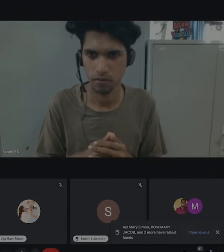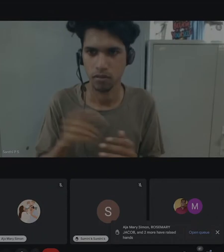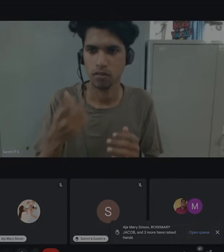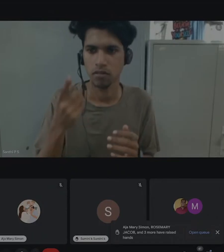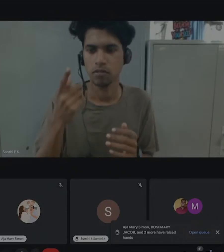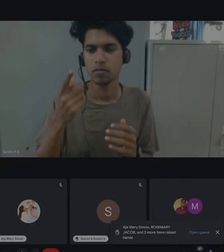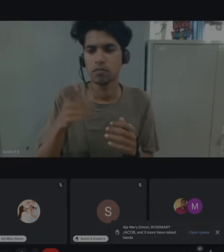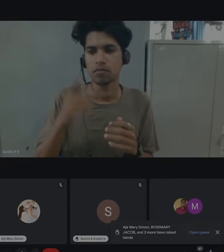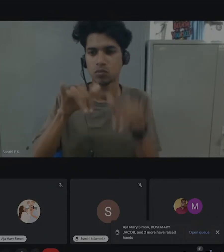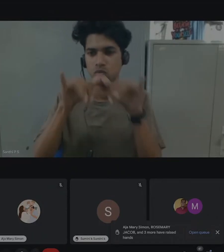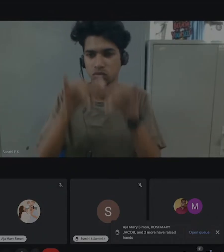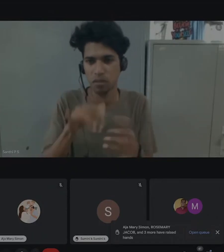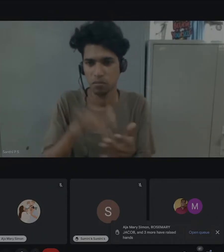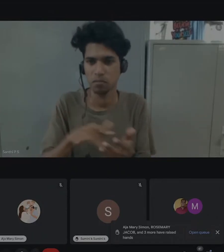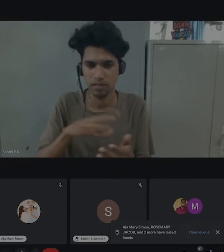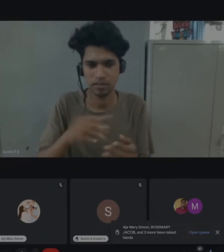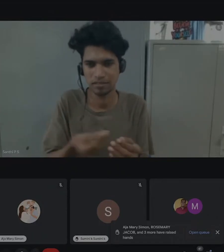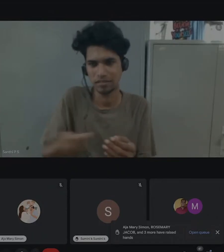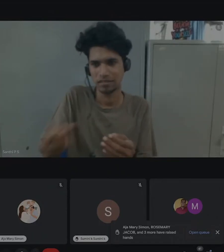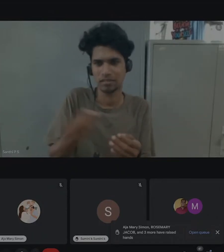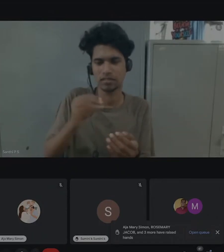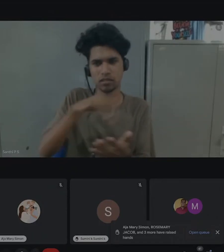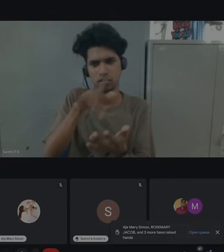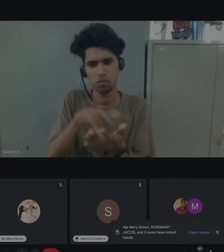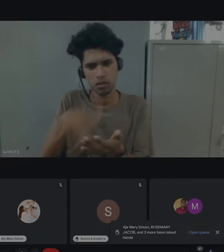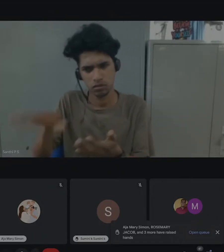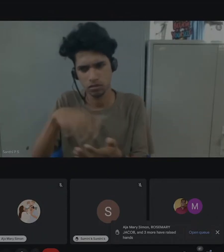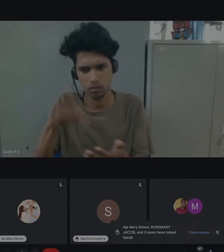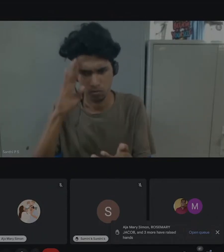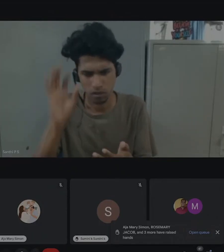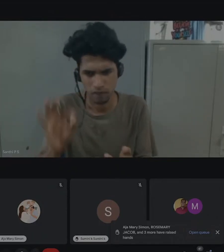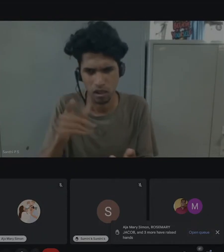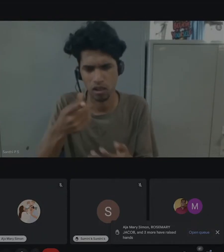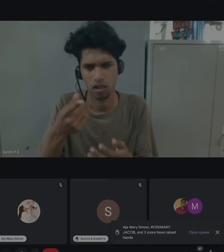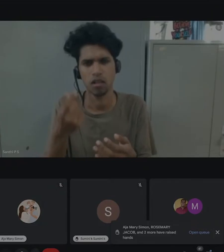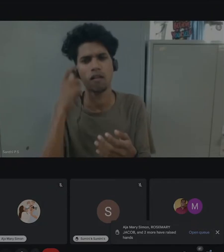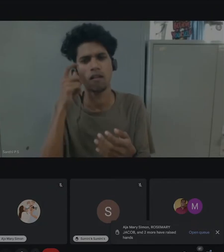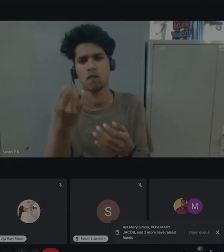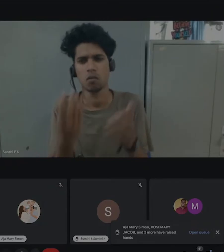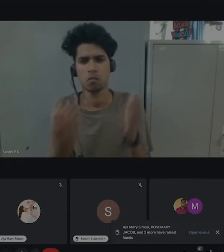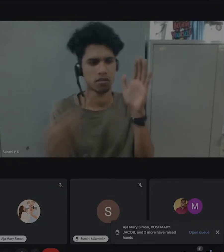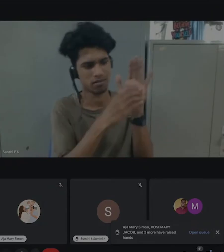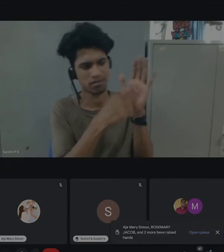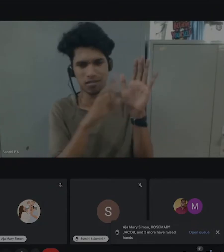താമസിക്കുന്ന ഏരിയയുമായിട്ട് നിയറസ്റ്റ് സെന്റേഴ്സ് ഏതെങ്കിലും അറിയണം എന്നുണ്ടെങ്കിൽ നമ്മുടെ സ്ക്രീനിലെ നമ്പറിൽ ഒന്ന് കോൺടാക്ട് ചെയ്യാം.